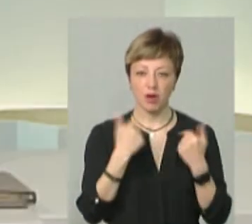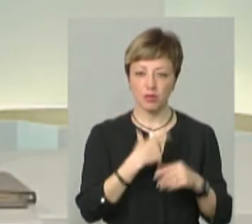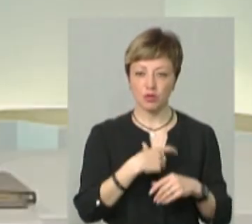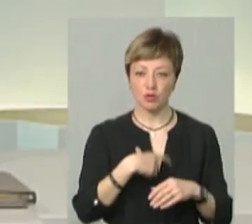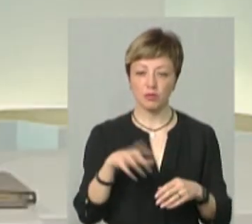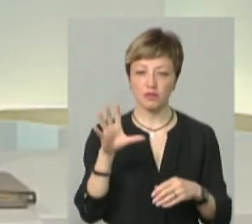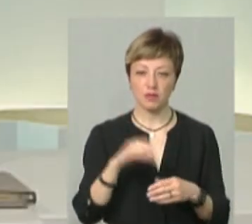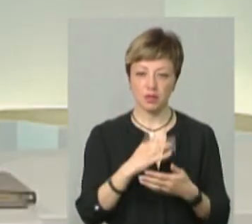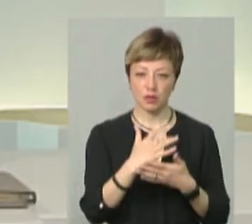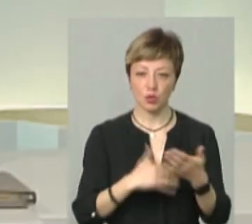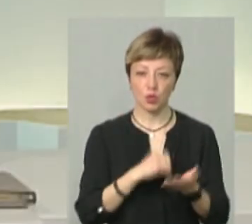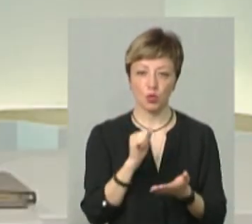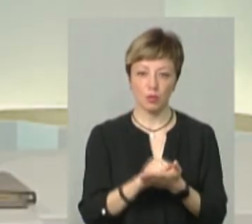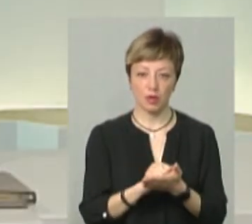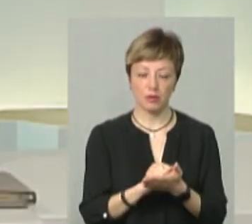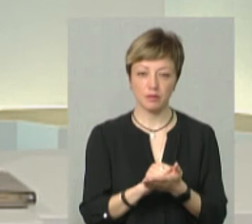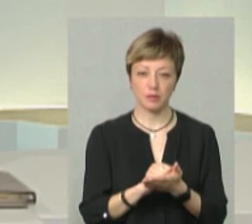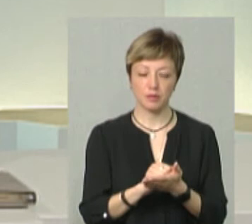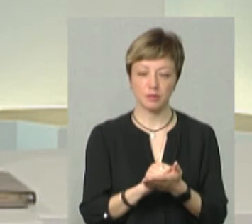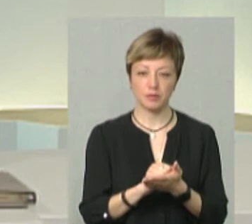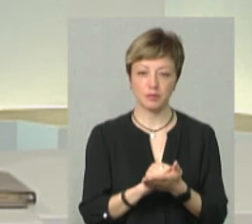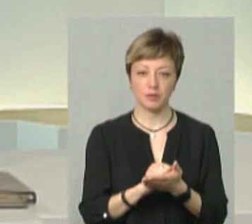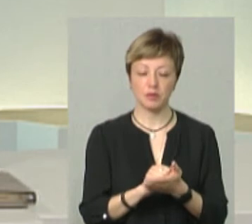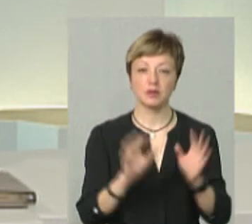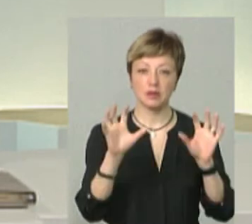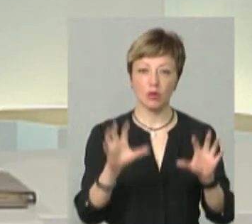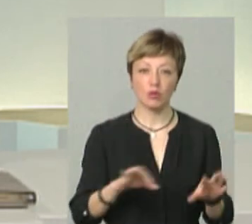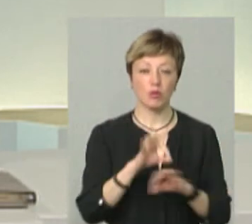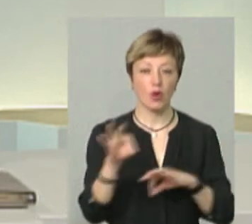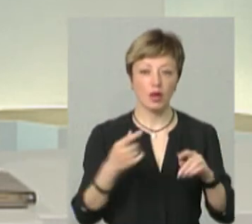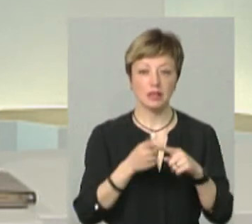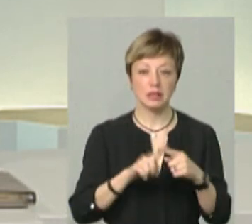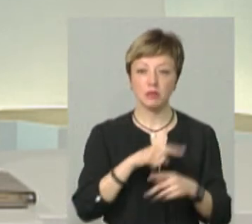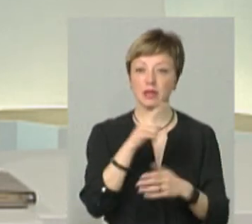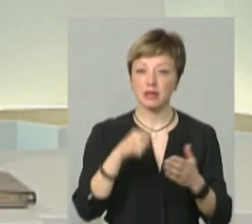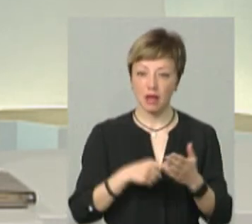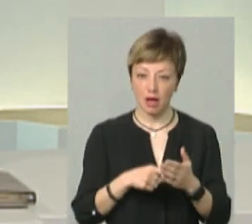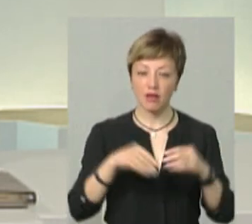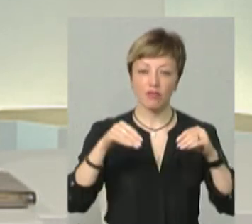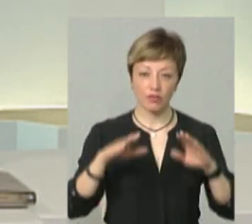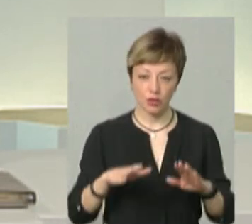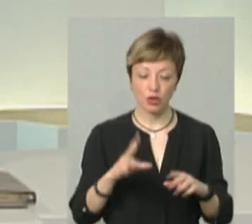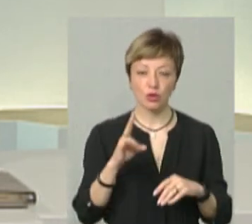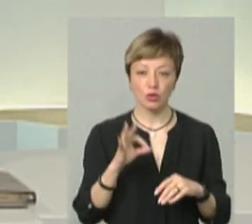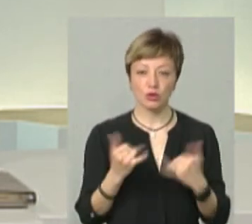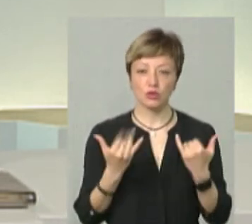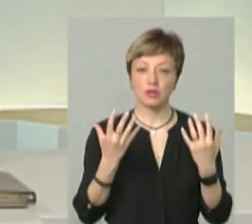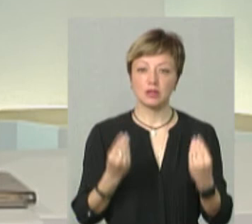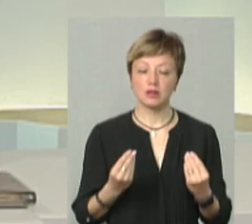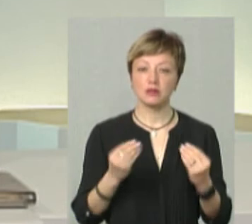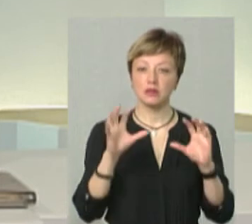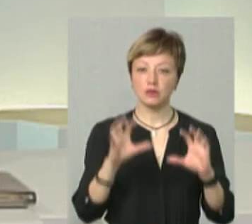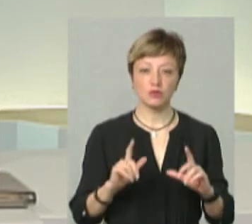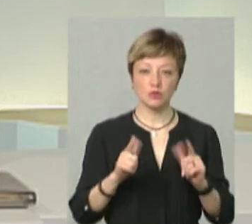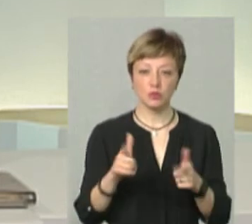всіх переліку повного документів. Законопроект ці питання знімить, але разом з тим, на сьогоднішній день, поки закон не